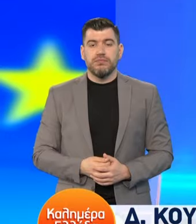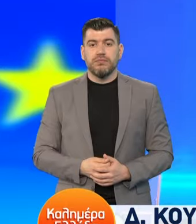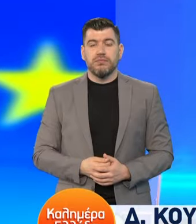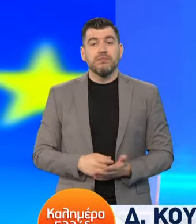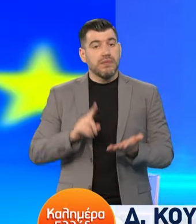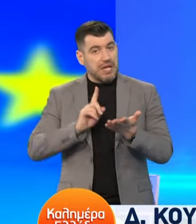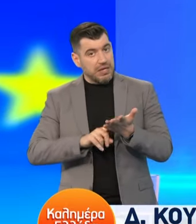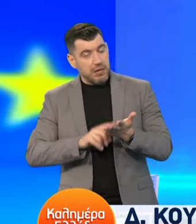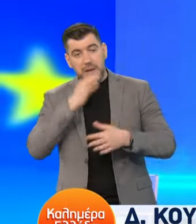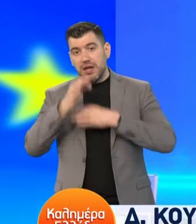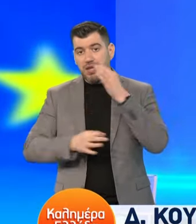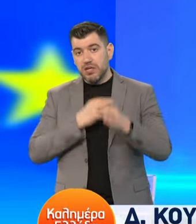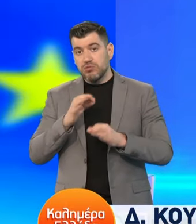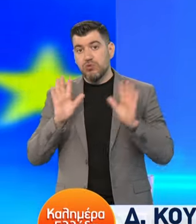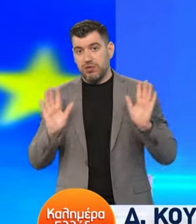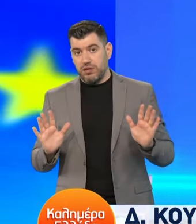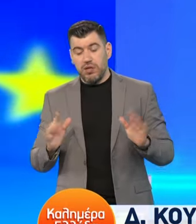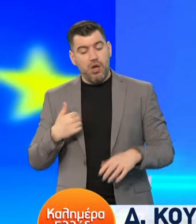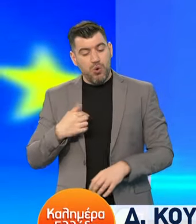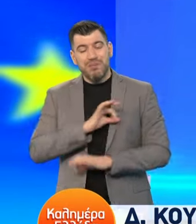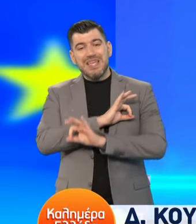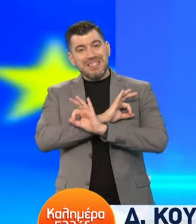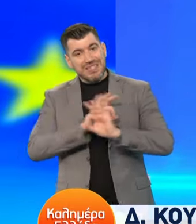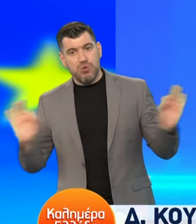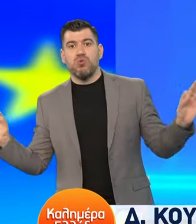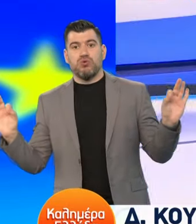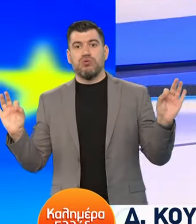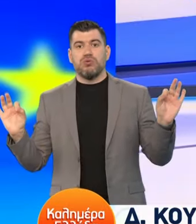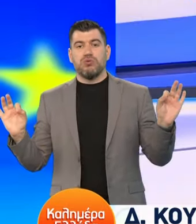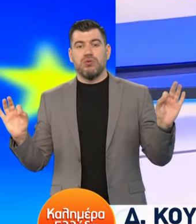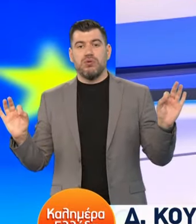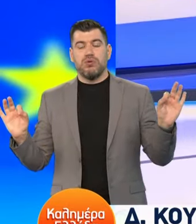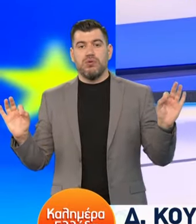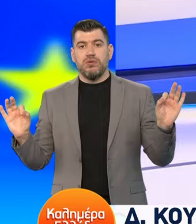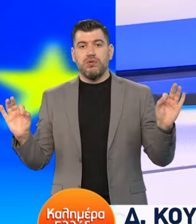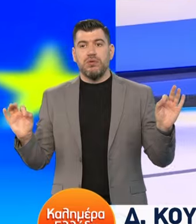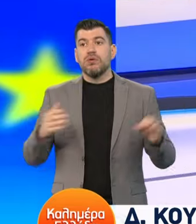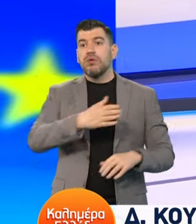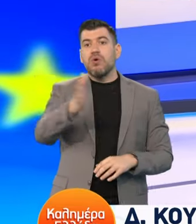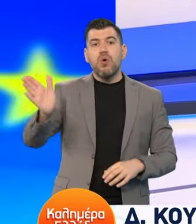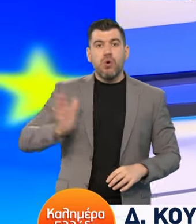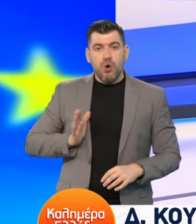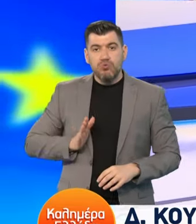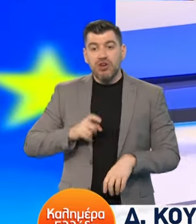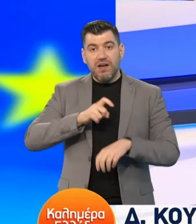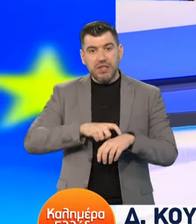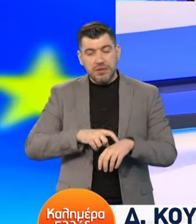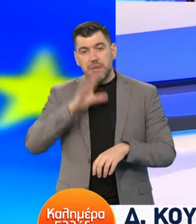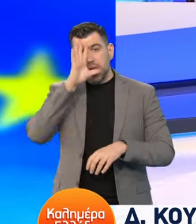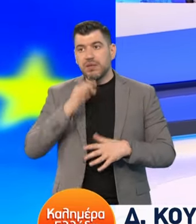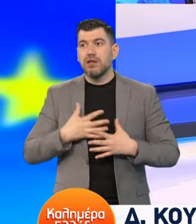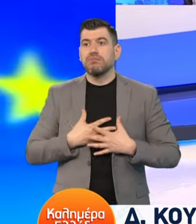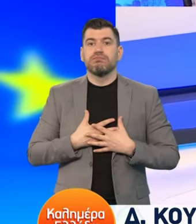εξής, που είμαι βαθιά πεπισμένος, γι' αυτό το συναντάω, για ο κόσμος είναι βαθιά εξοργισμένος,